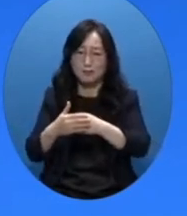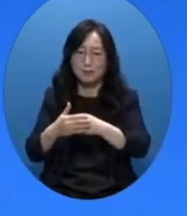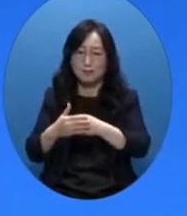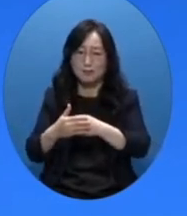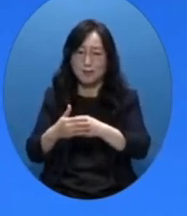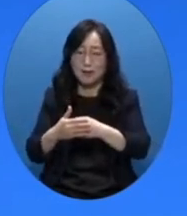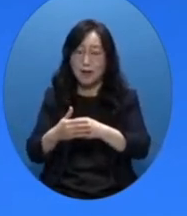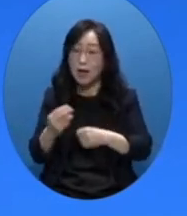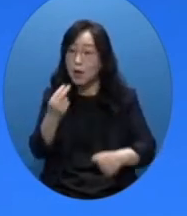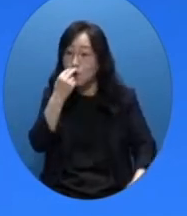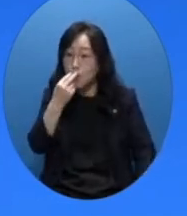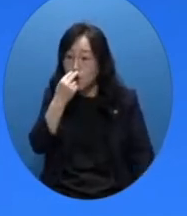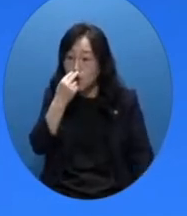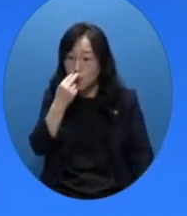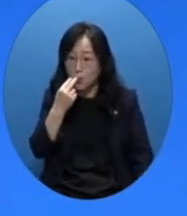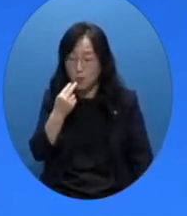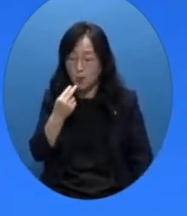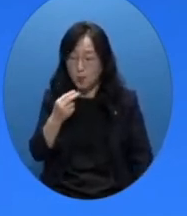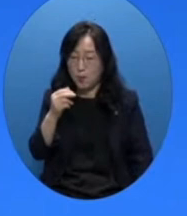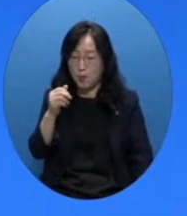신속히 보험회사에서 나와서